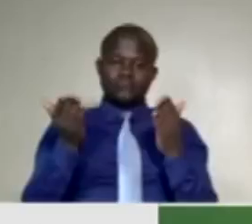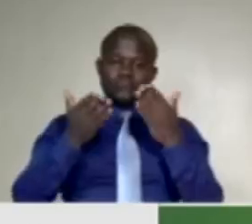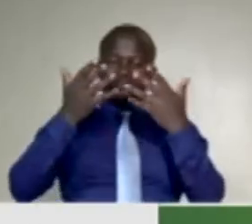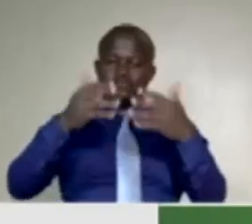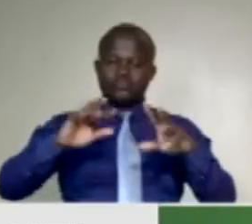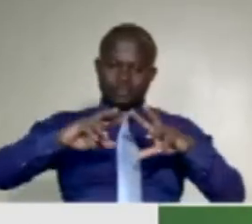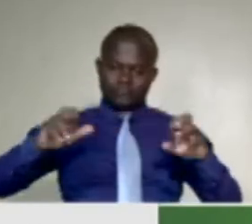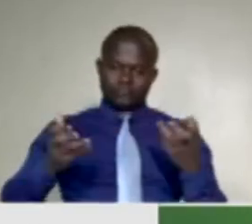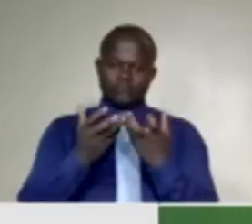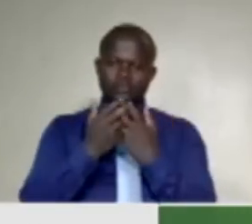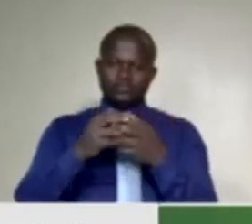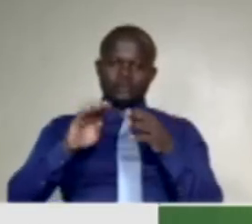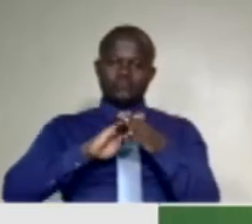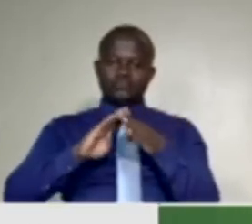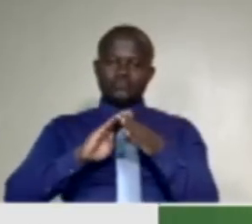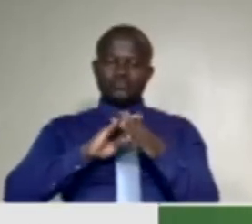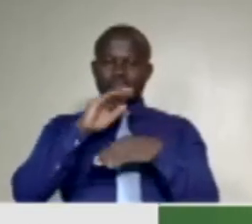inyigo zijyanye n'ishoramari